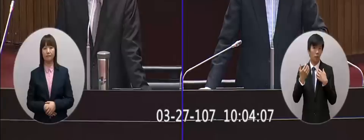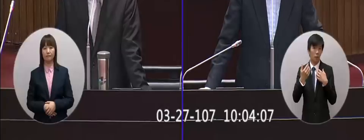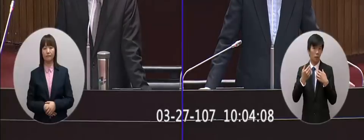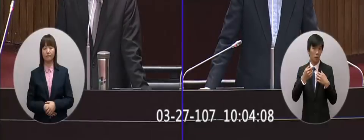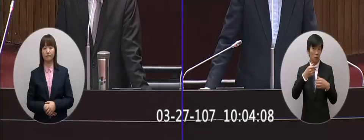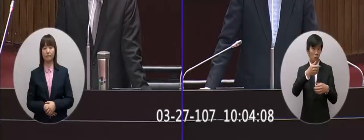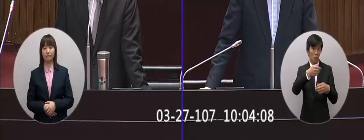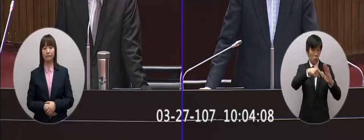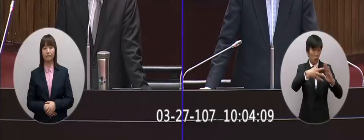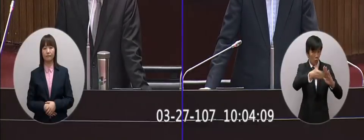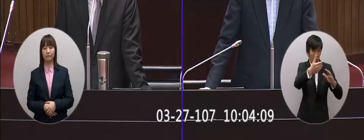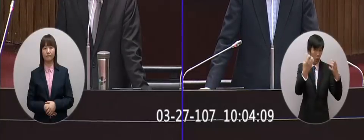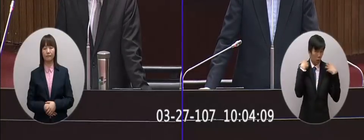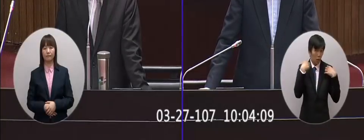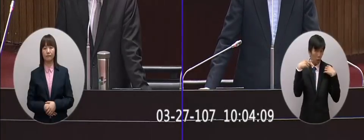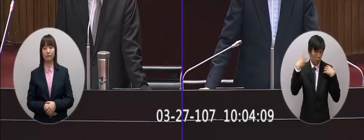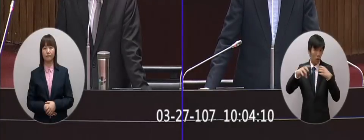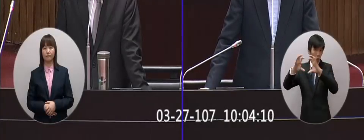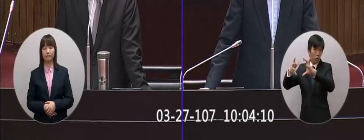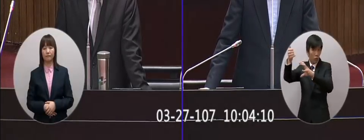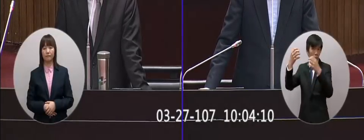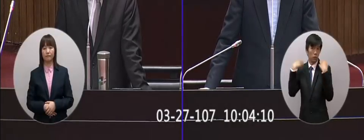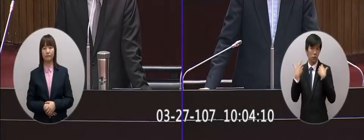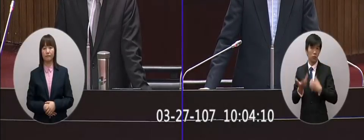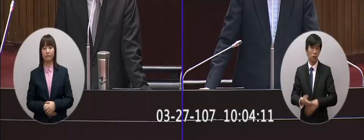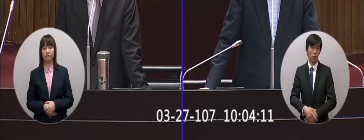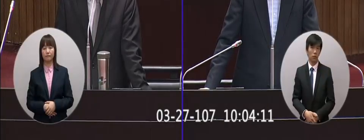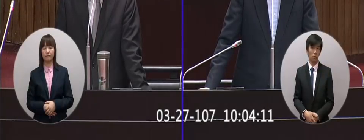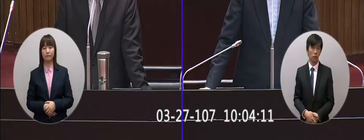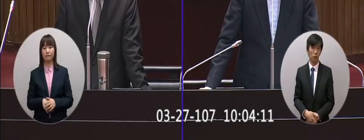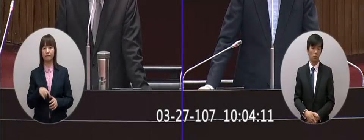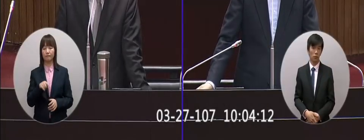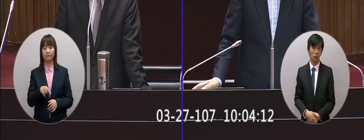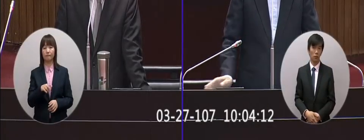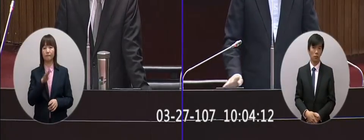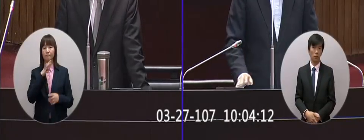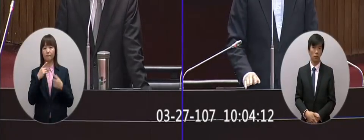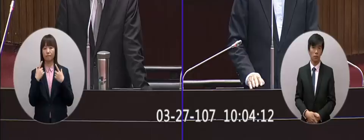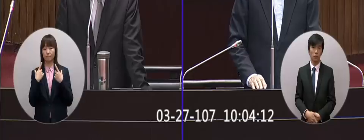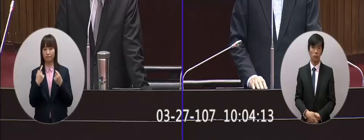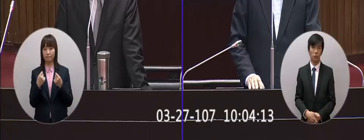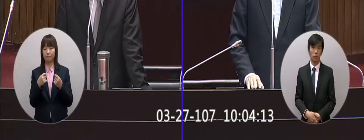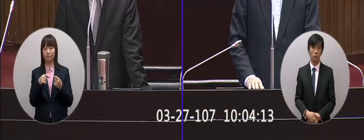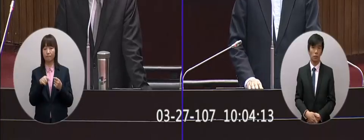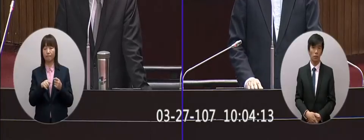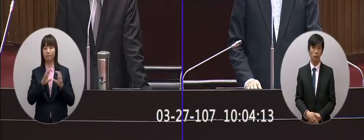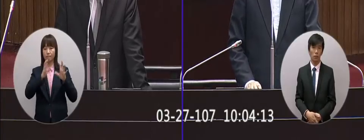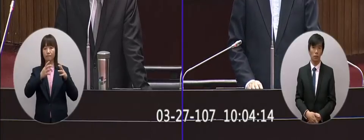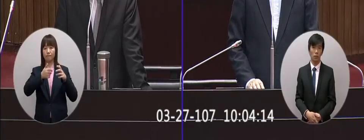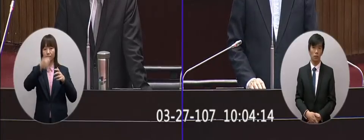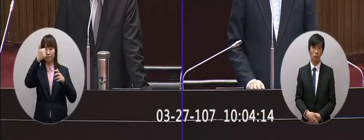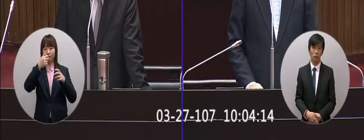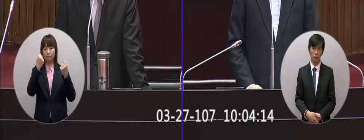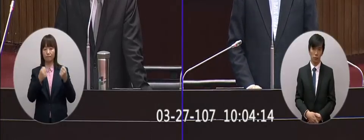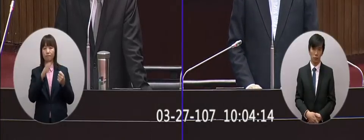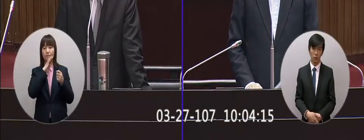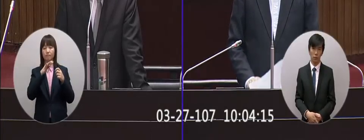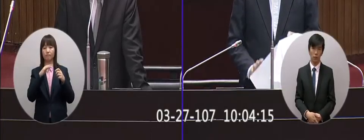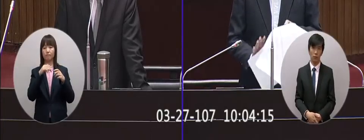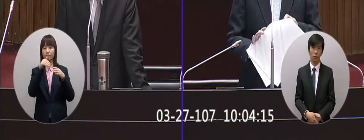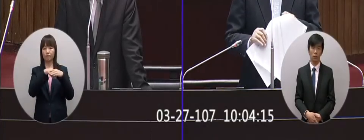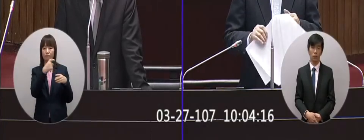是蔡英文在做决定？ 哦，这个是本身蔡英文总统在竞